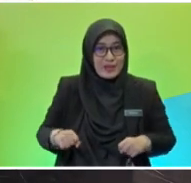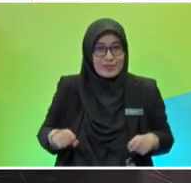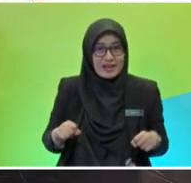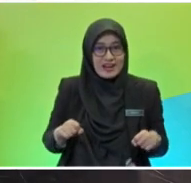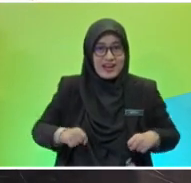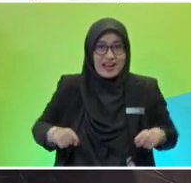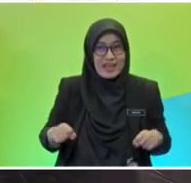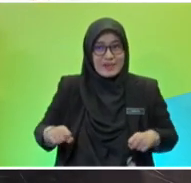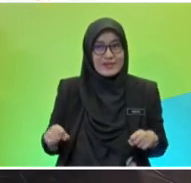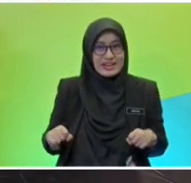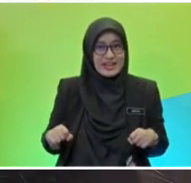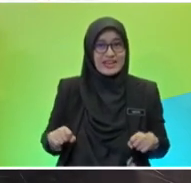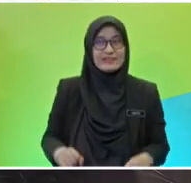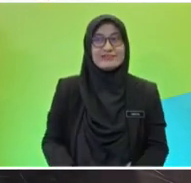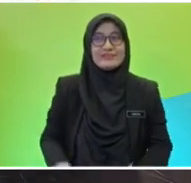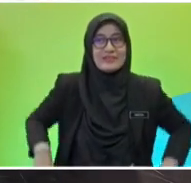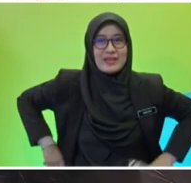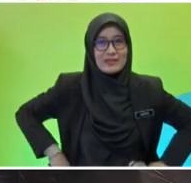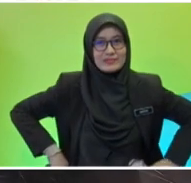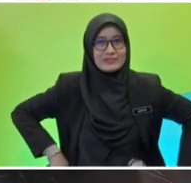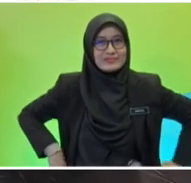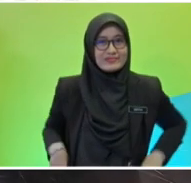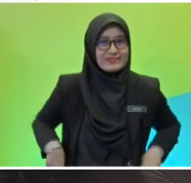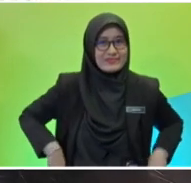cikgu. Gini. Kita jadi ayam. Cuba sungguk-sungguk macam